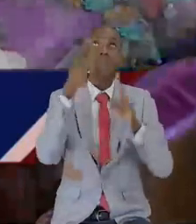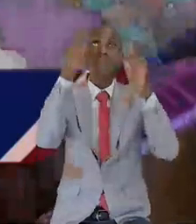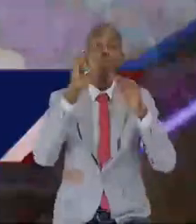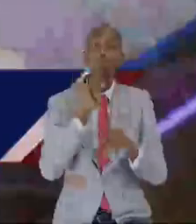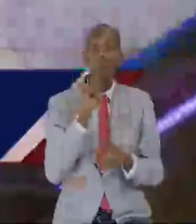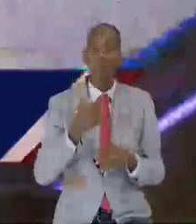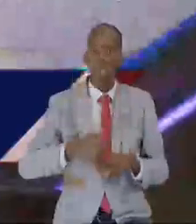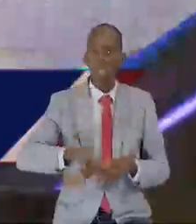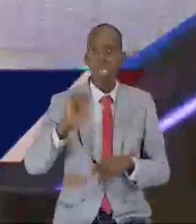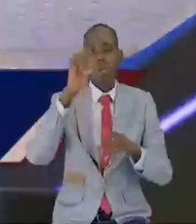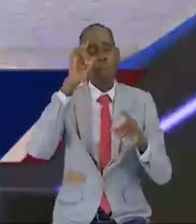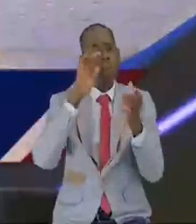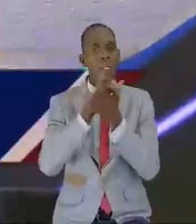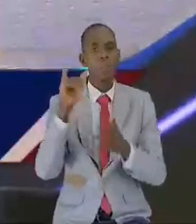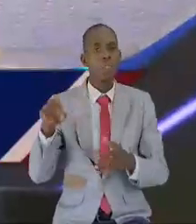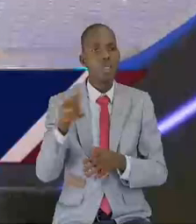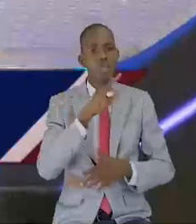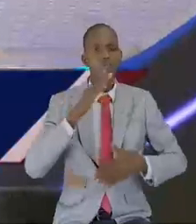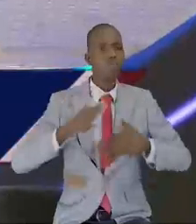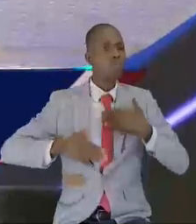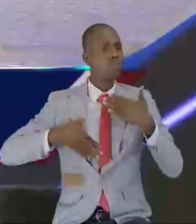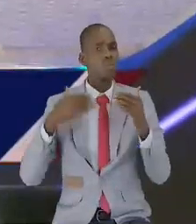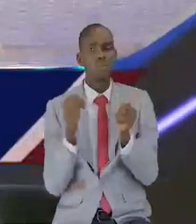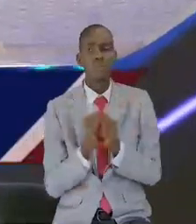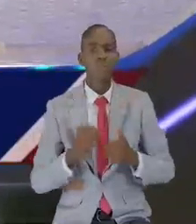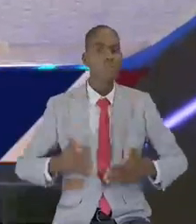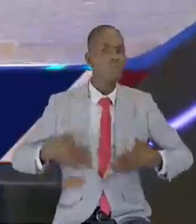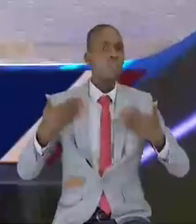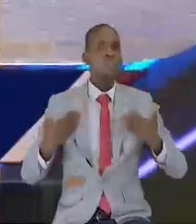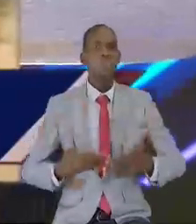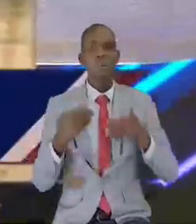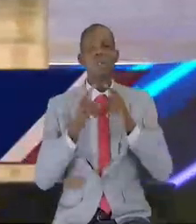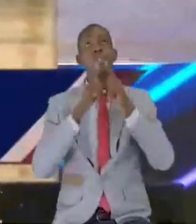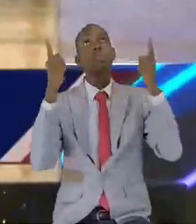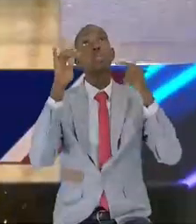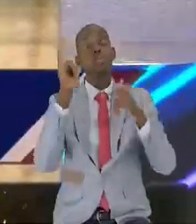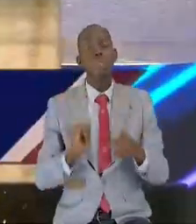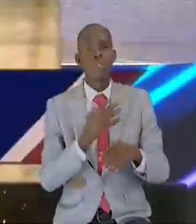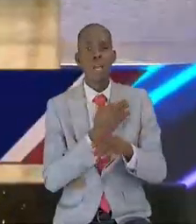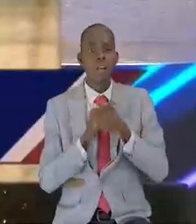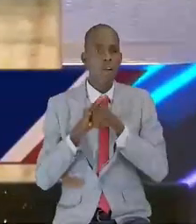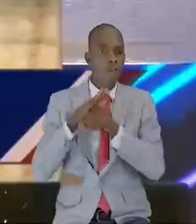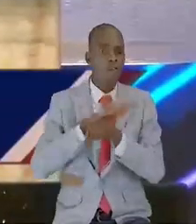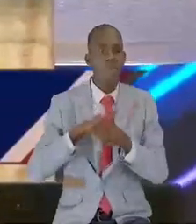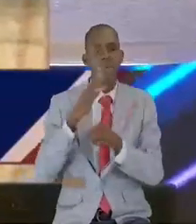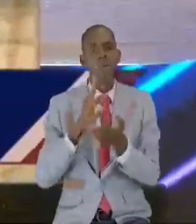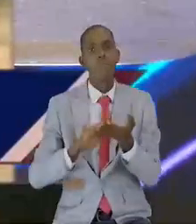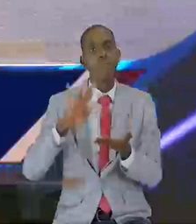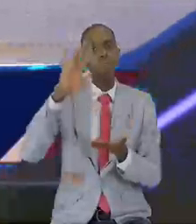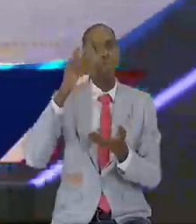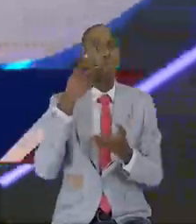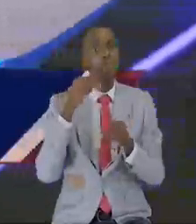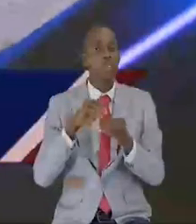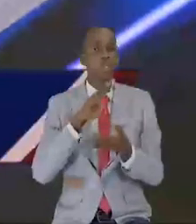Lui que vous aimez sans l'avoir vu, en qui vous croyez sans le voir encore, vous réjouissant d'une joie ineffable et glorieuse.